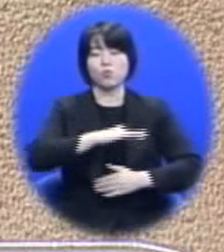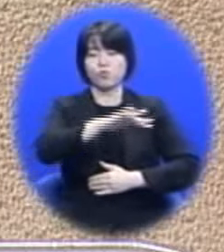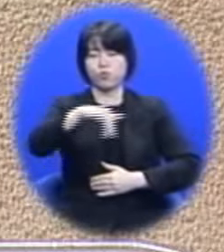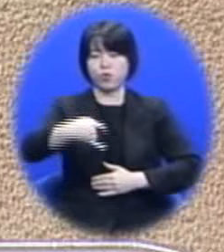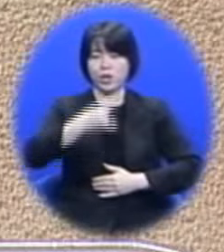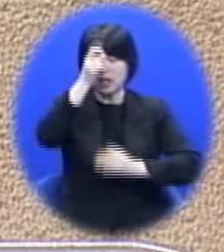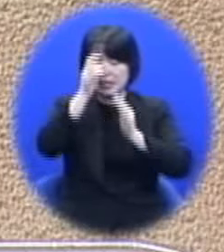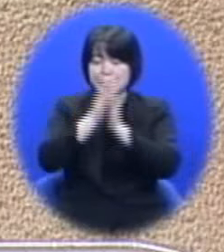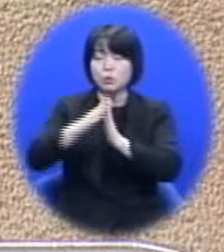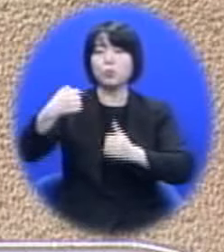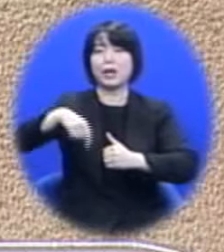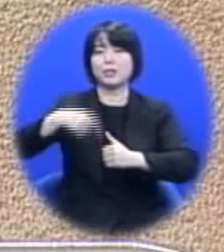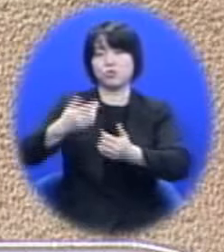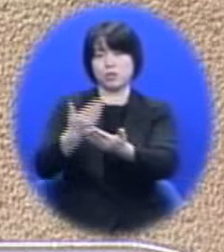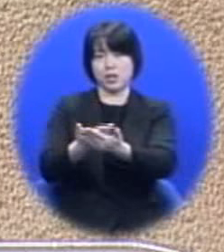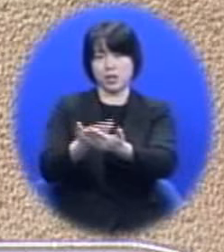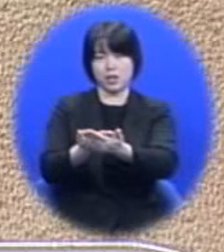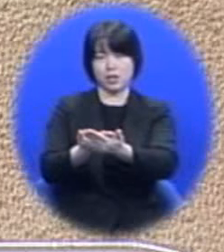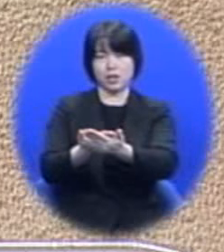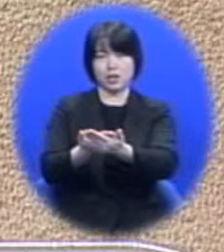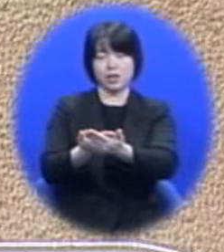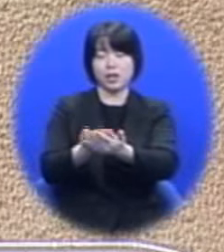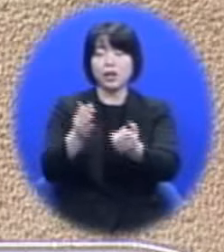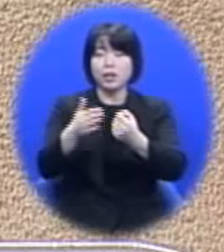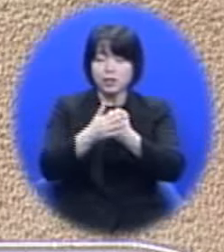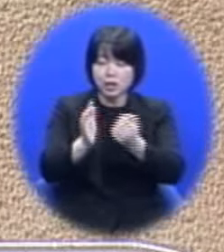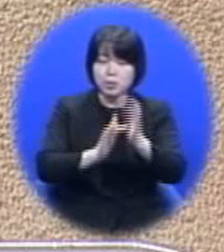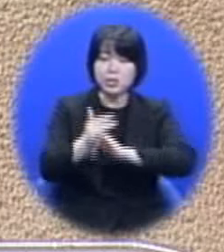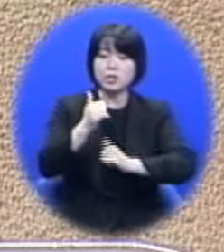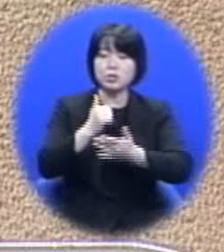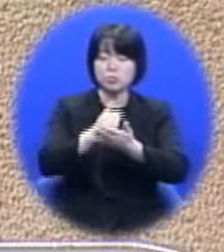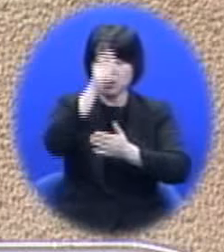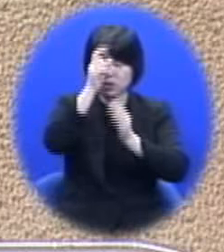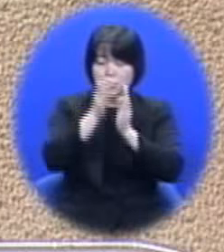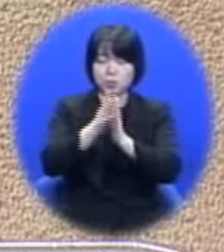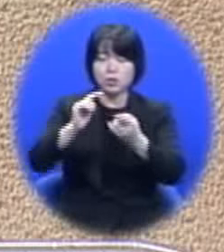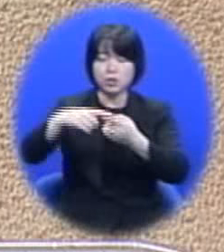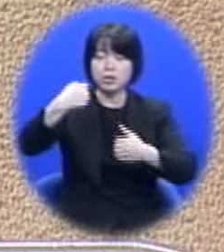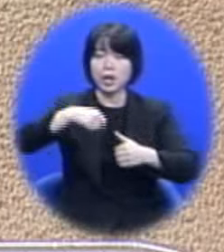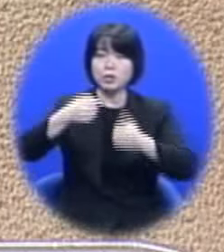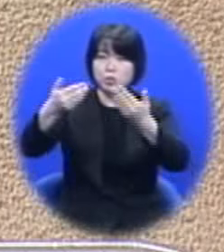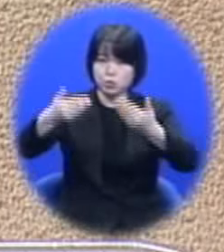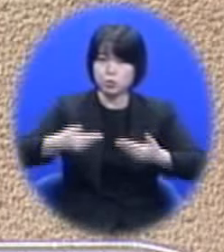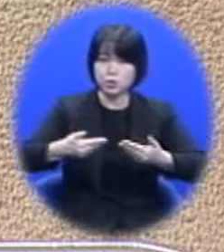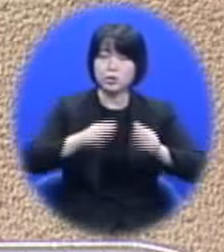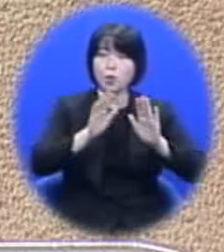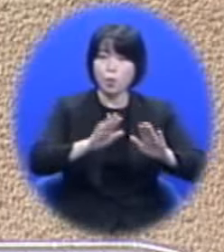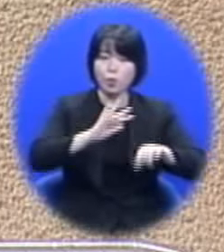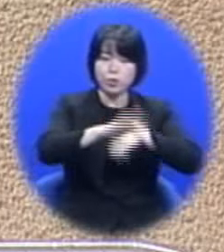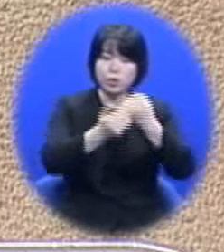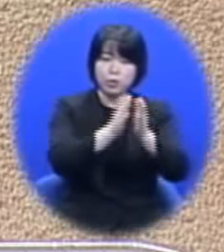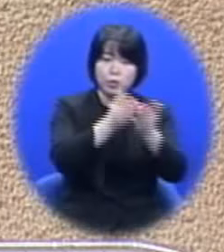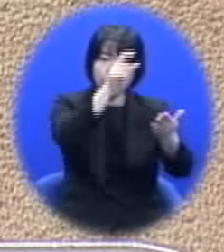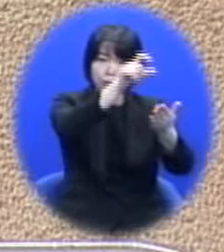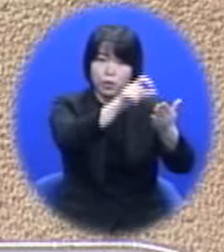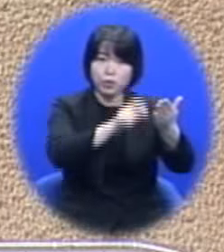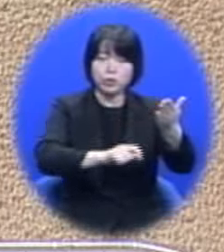주십시오. 그래서 예수님이 기도에 대해서 가르치신 게 오늘 본문부터 시작해서 나오는